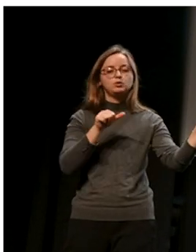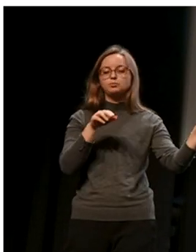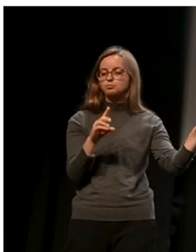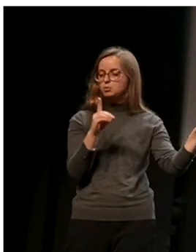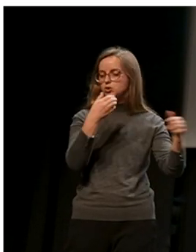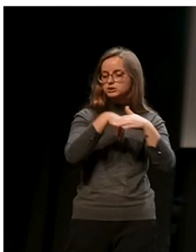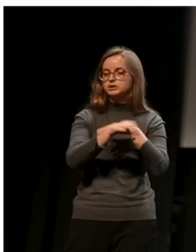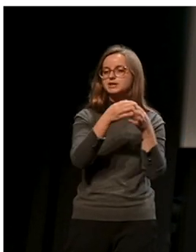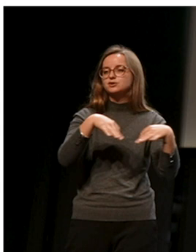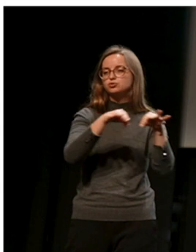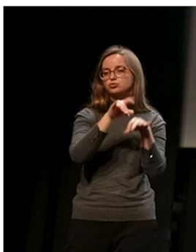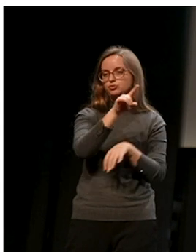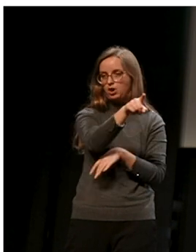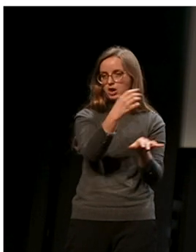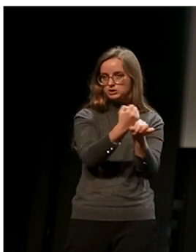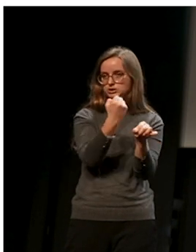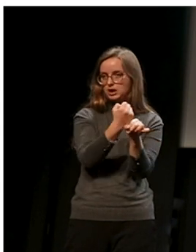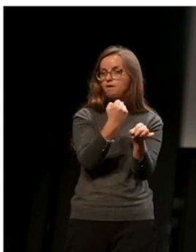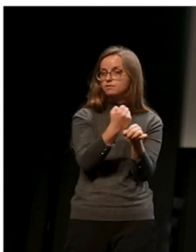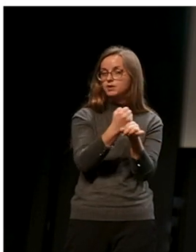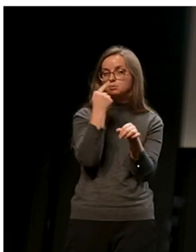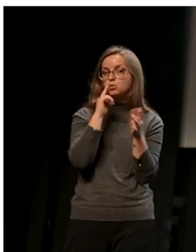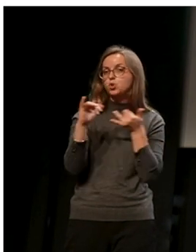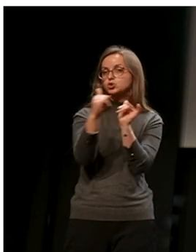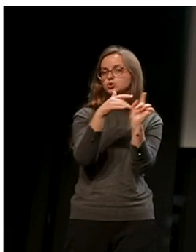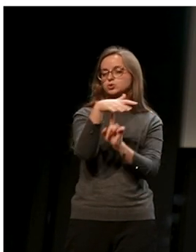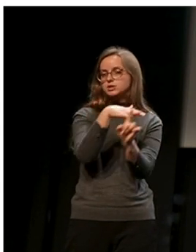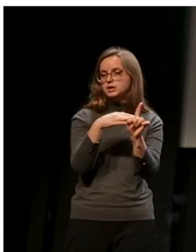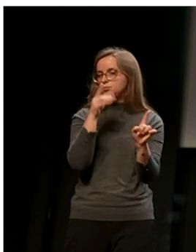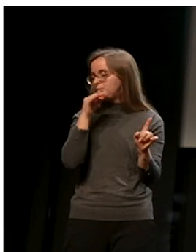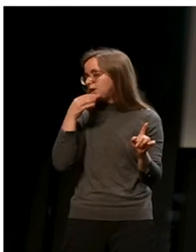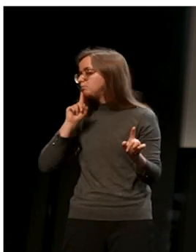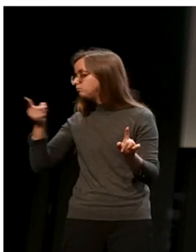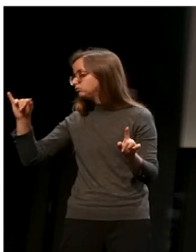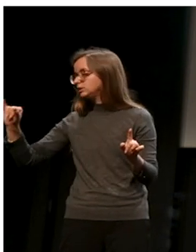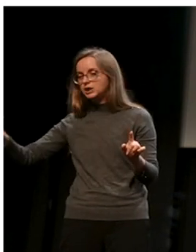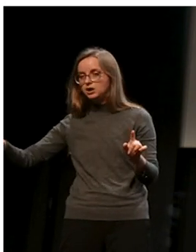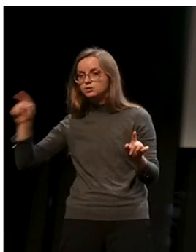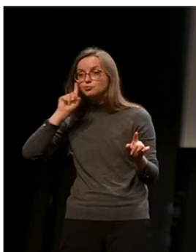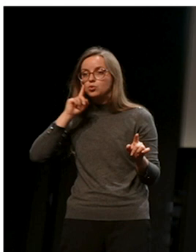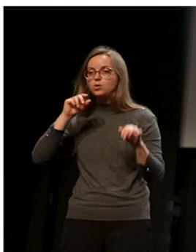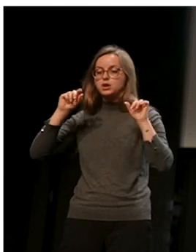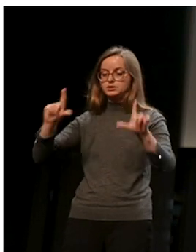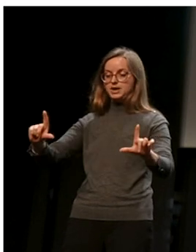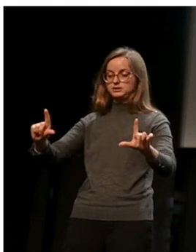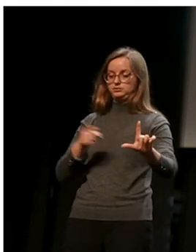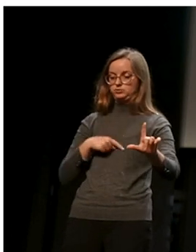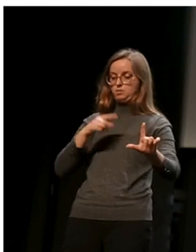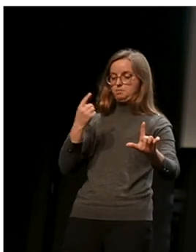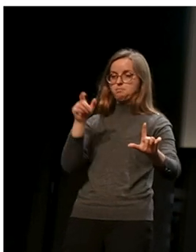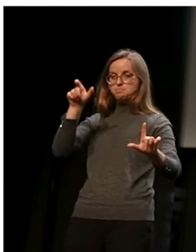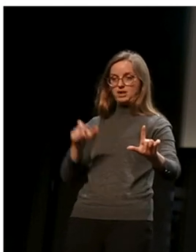Studio H actuellement. C'est impossible, en fait, puisqu'il y a un passage, entre guillemets, d'occupation de l'espace, puis on s'attilande, en fait,